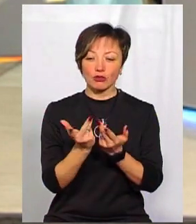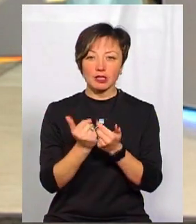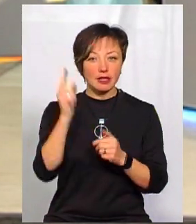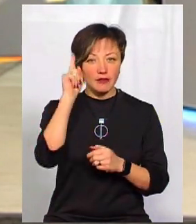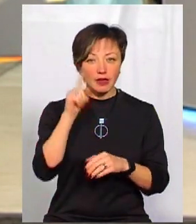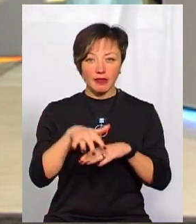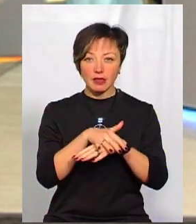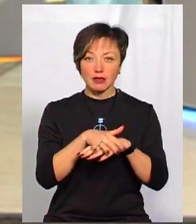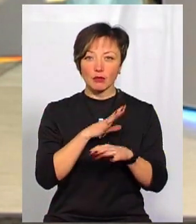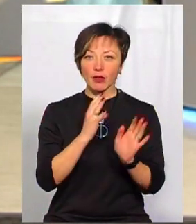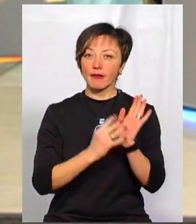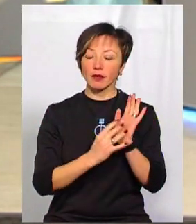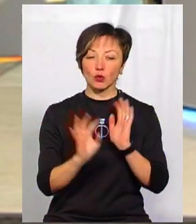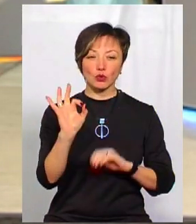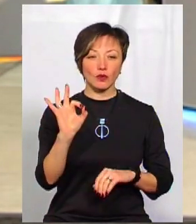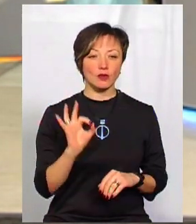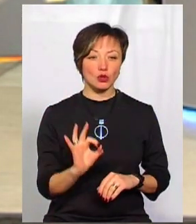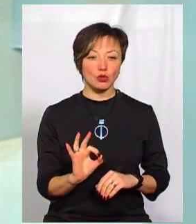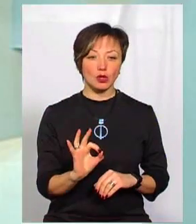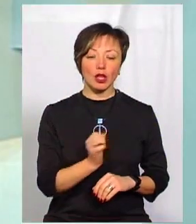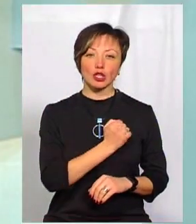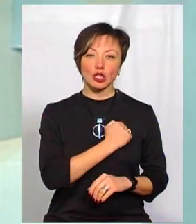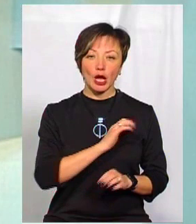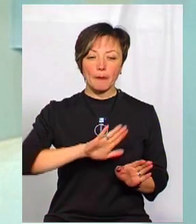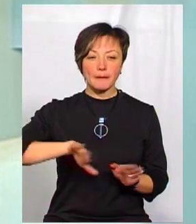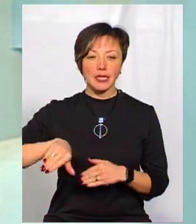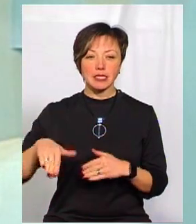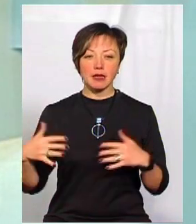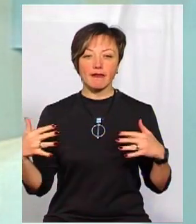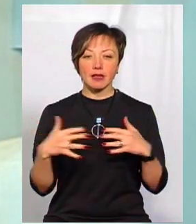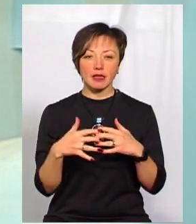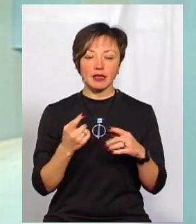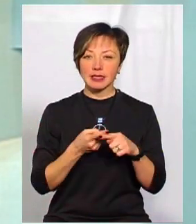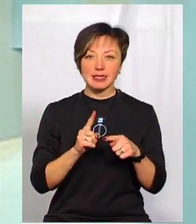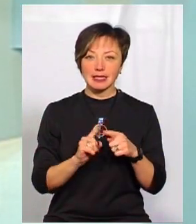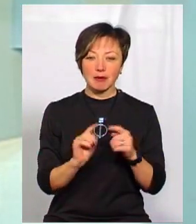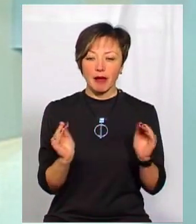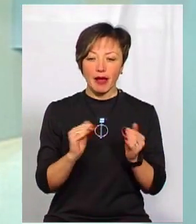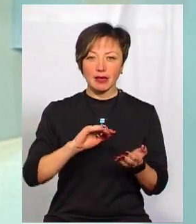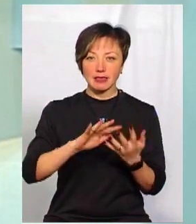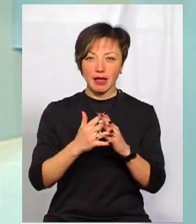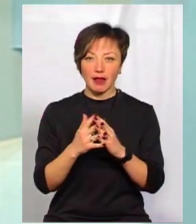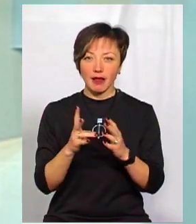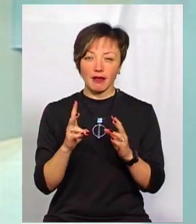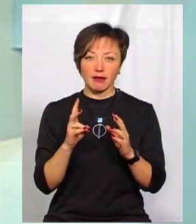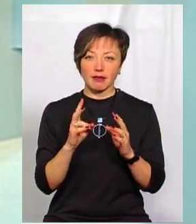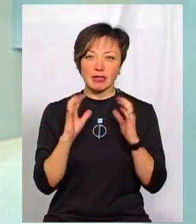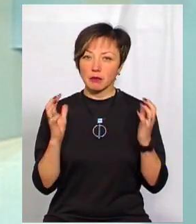єврейського населення сягала 90%. На жаль, після війни штетли не збереглися, тому що всі євреї